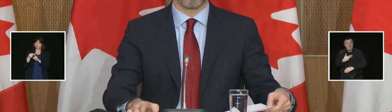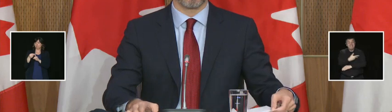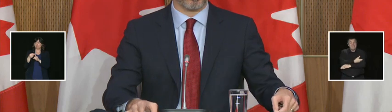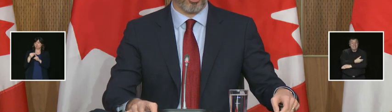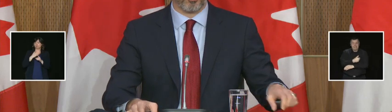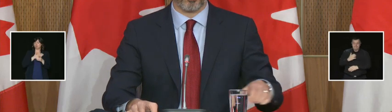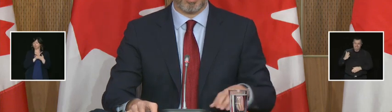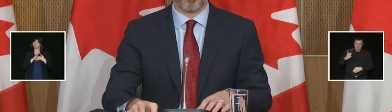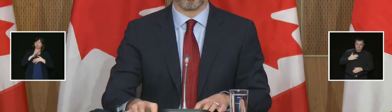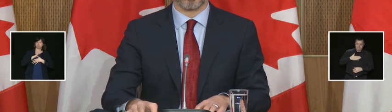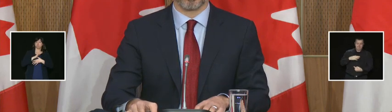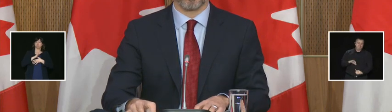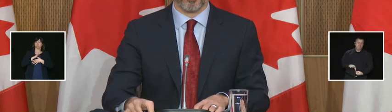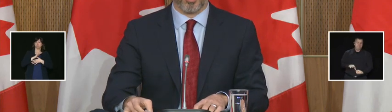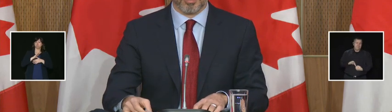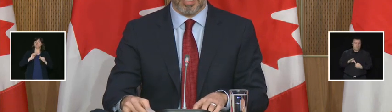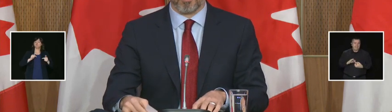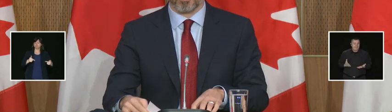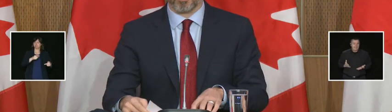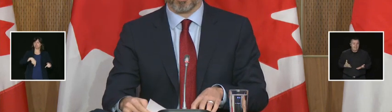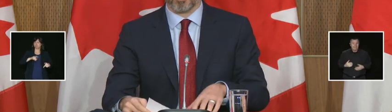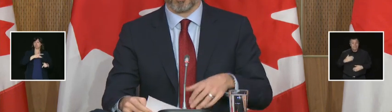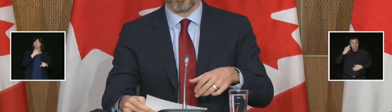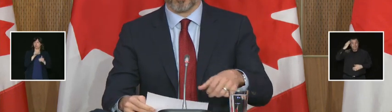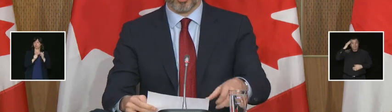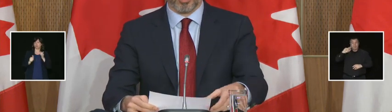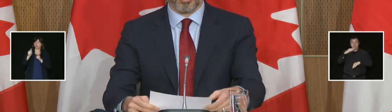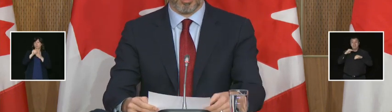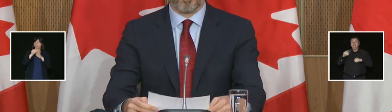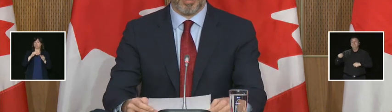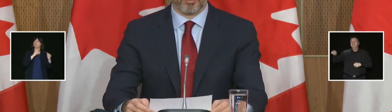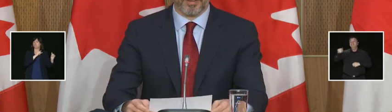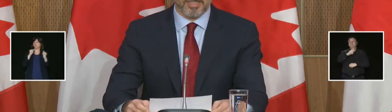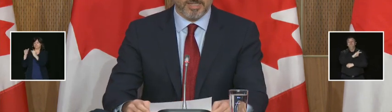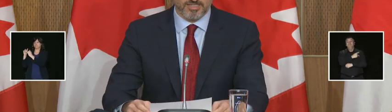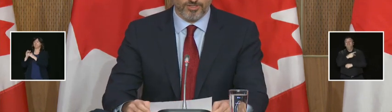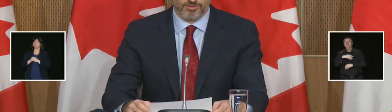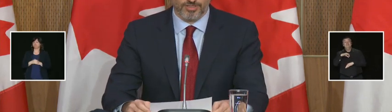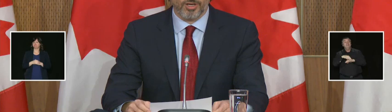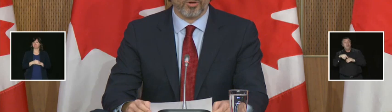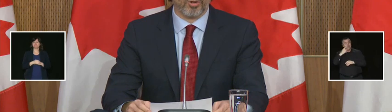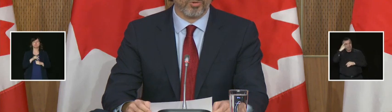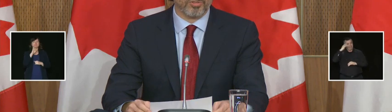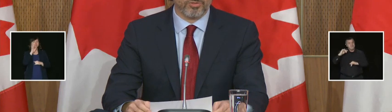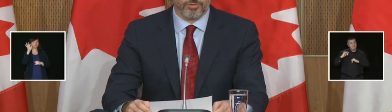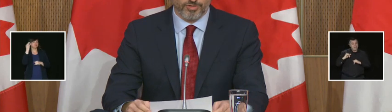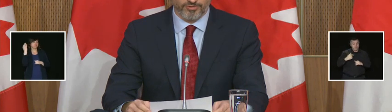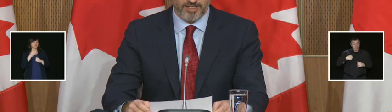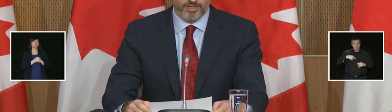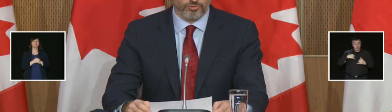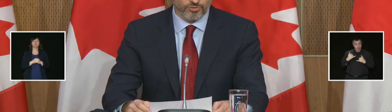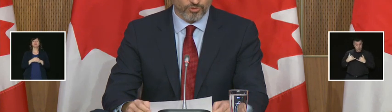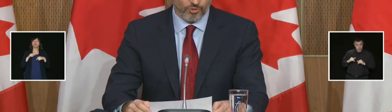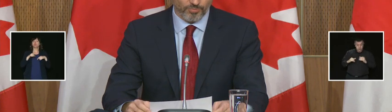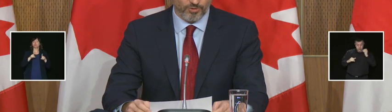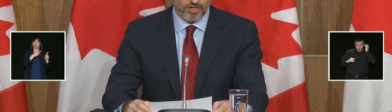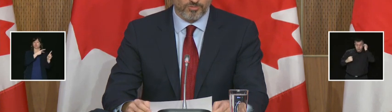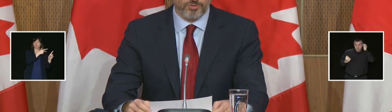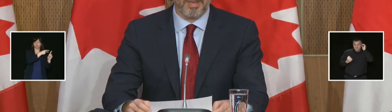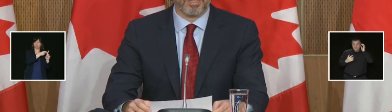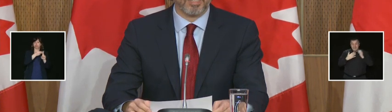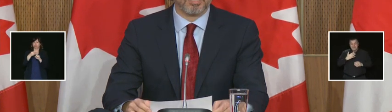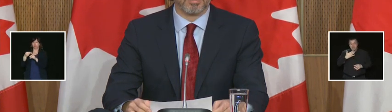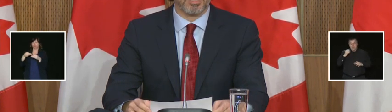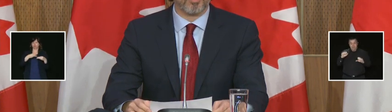a fait mieux durant la campagne de vaccination on continue de faire tout ce qu'on peut